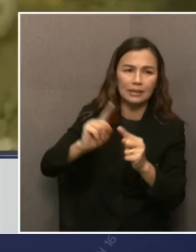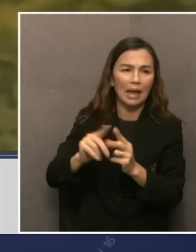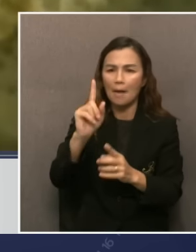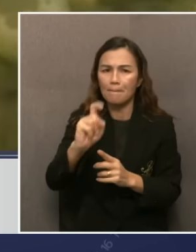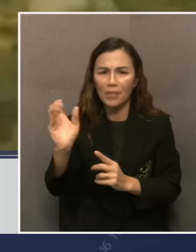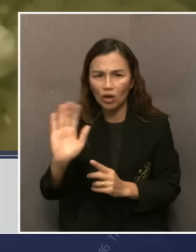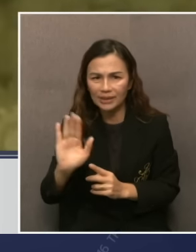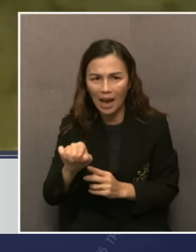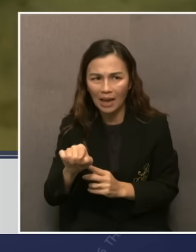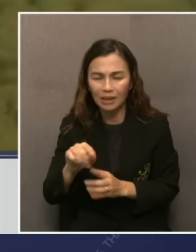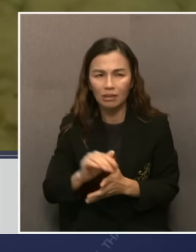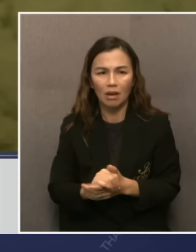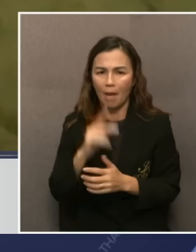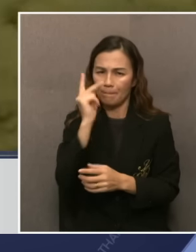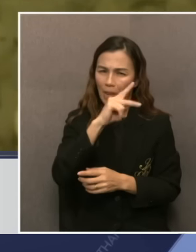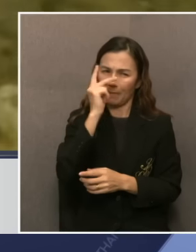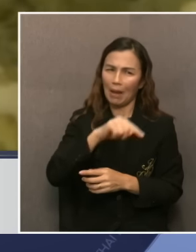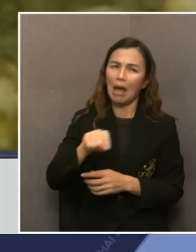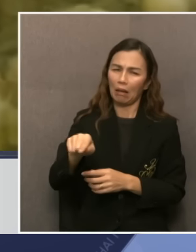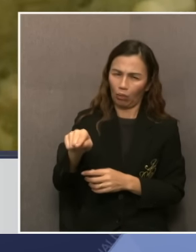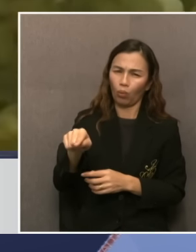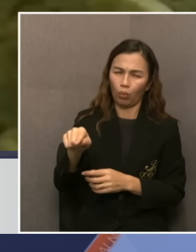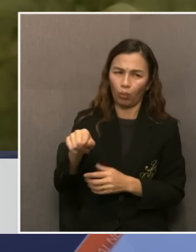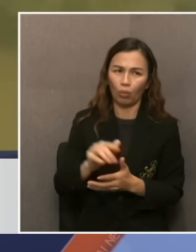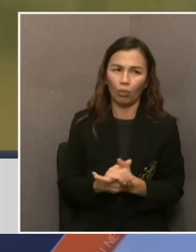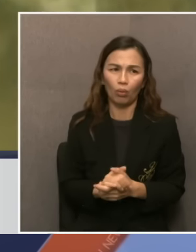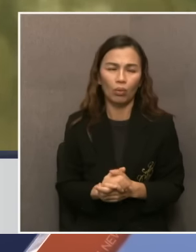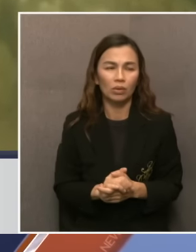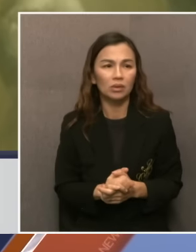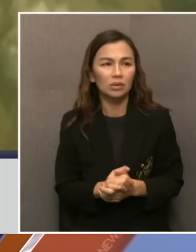นะครับเพราะฉะนั้นตรงนี้นะตรงนั้นเนี่ย